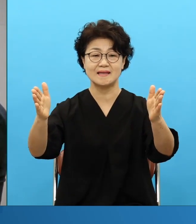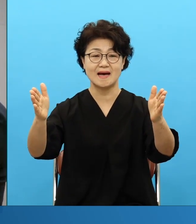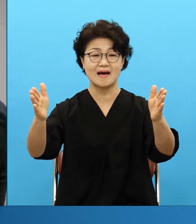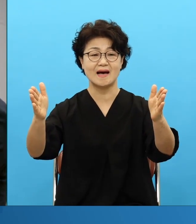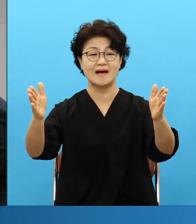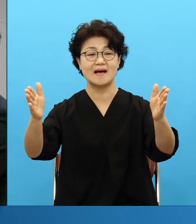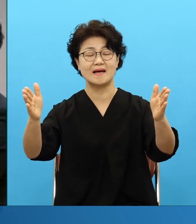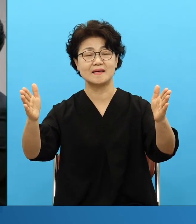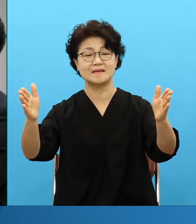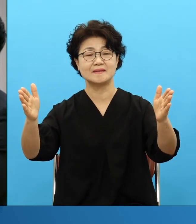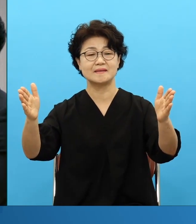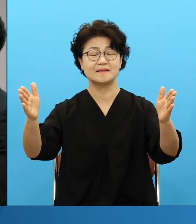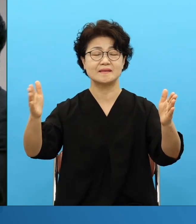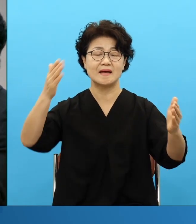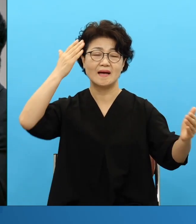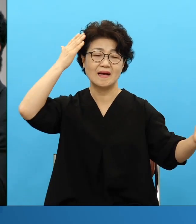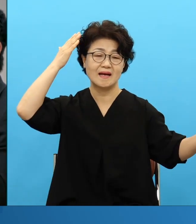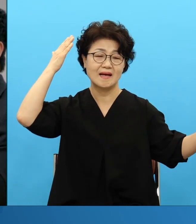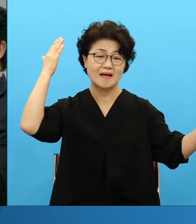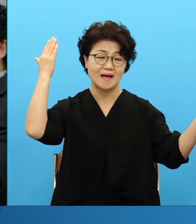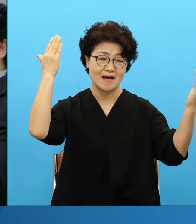시작하리라.